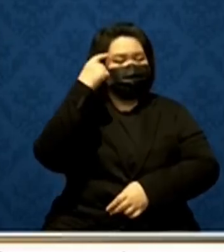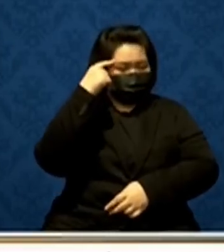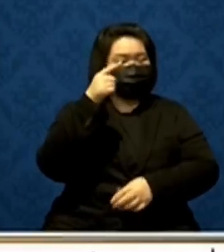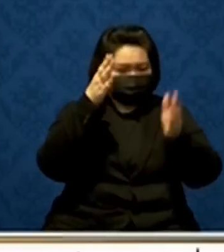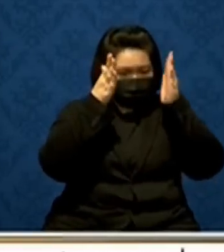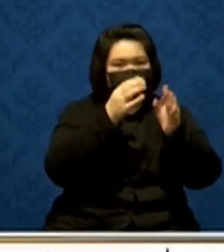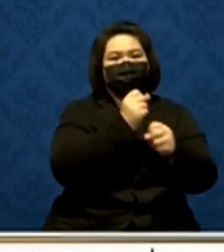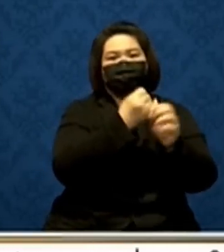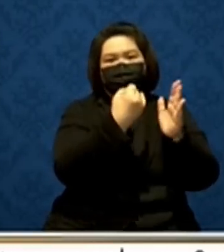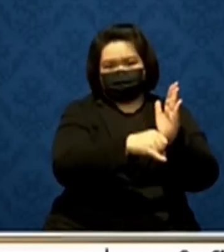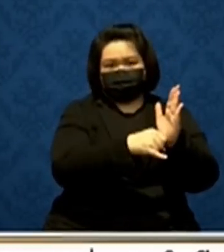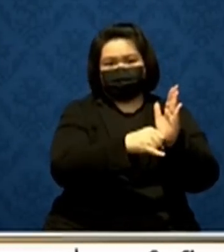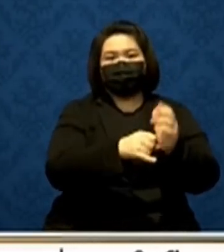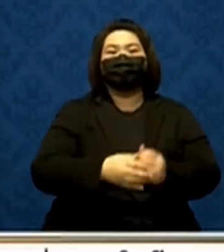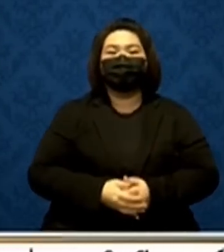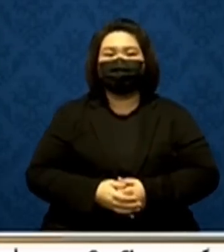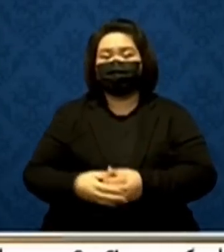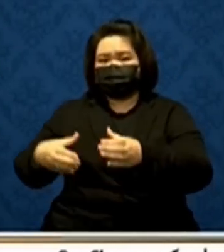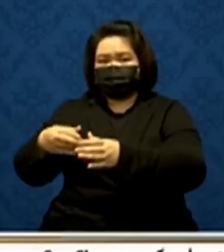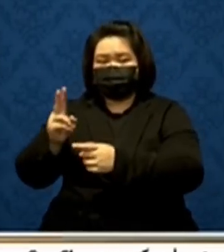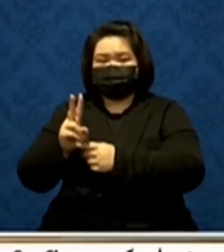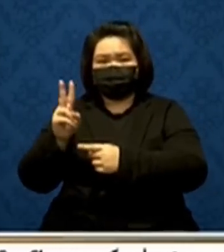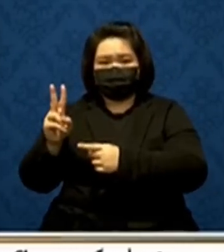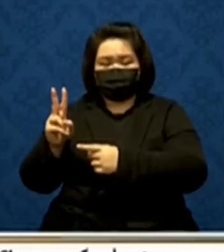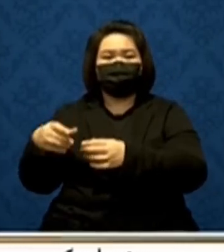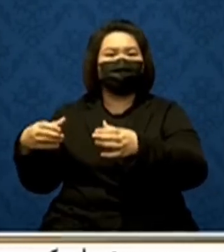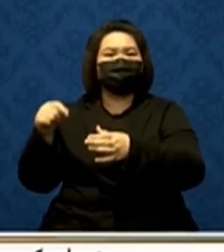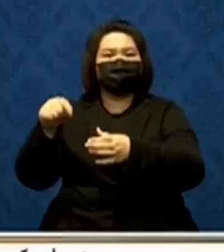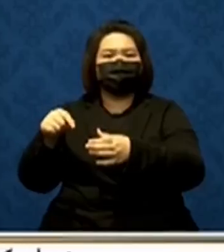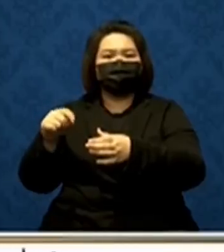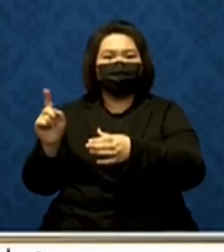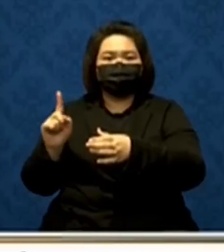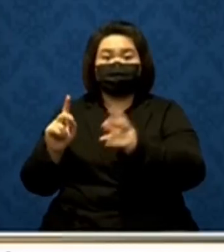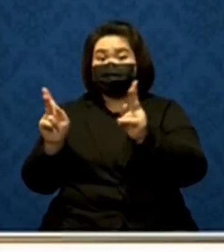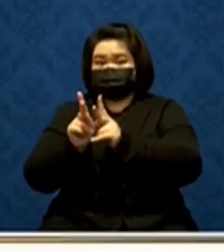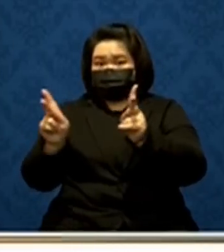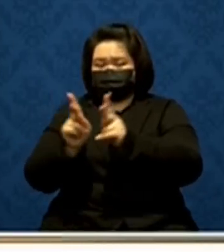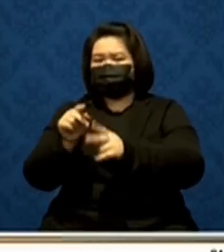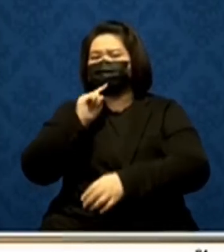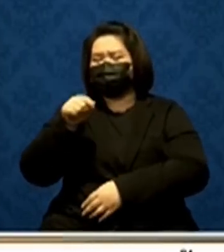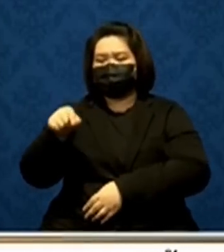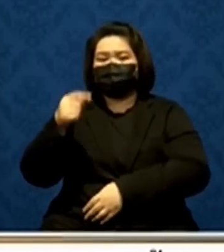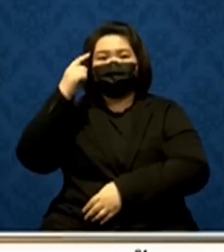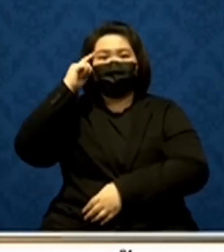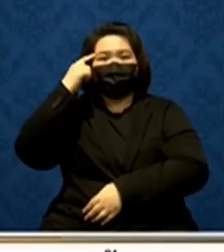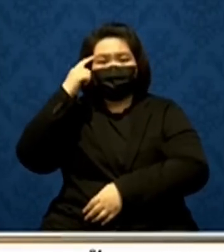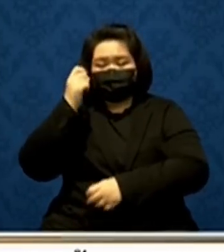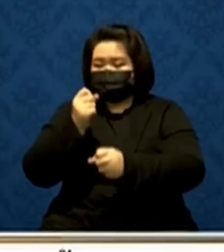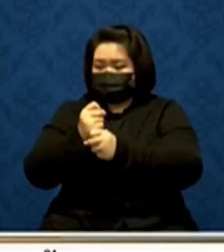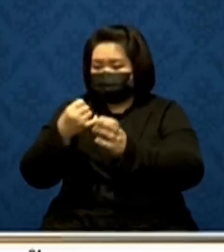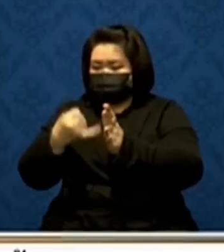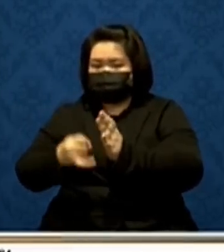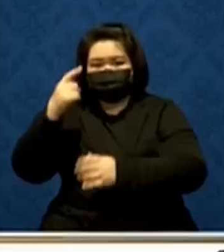หายและกลุ่มที่สองคือกลุ่มที่กรรมการที่ว่าประมาทเลินเล่ออย่าง